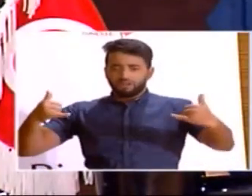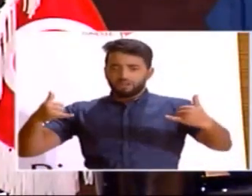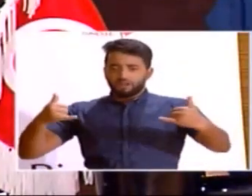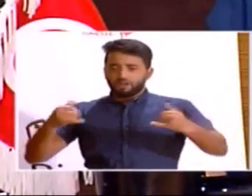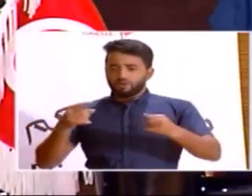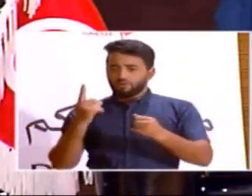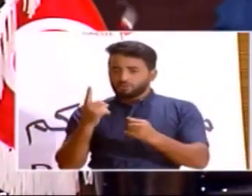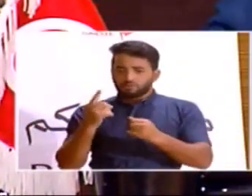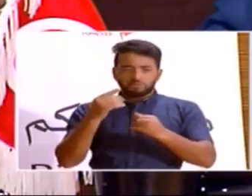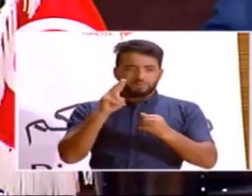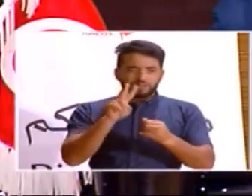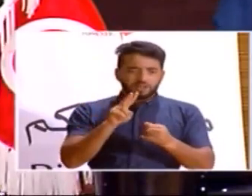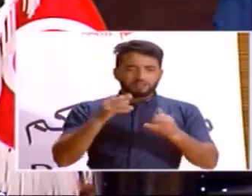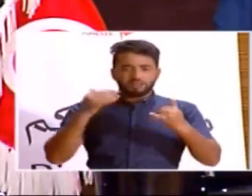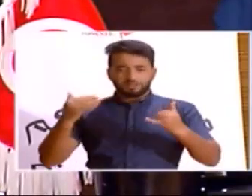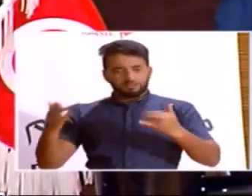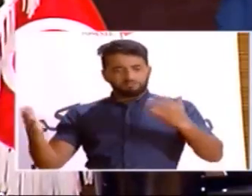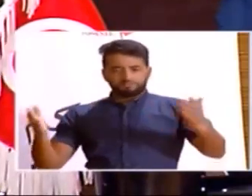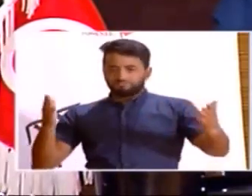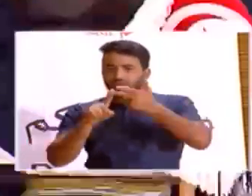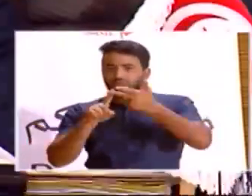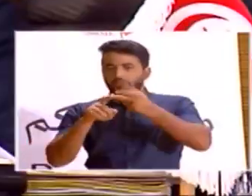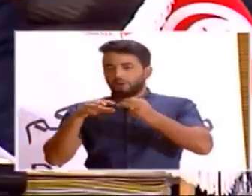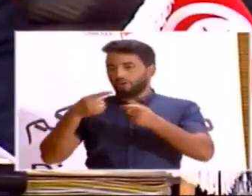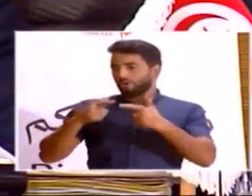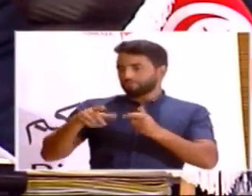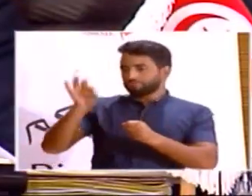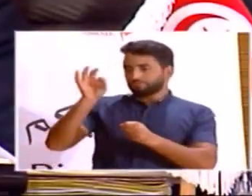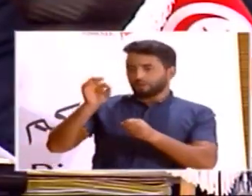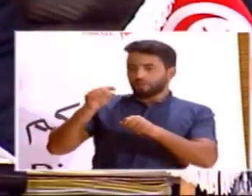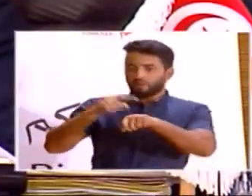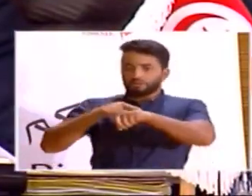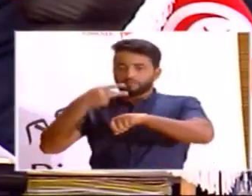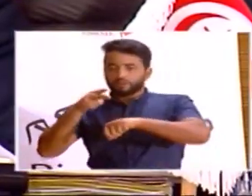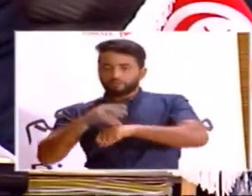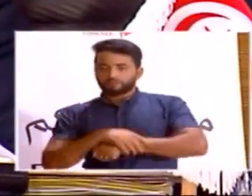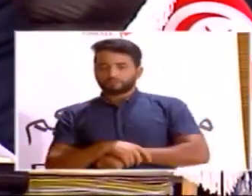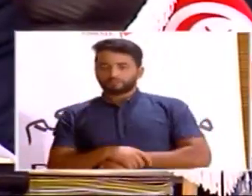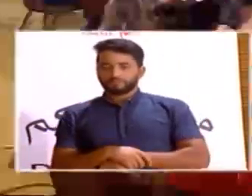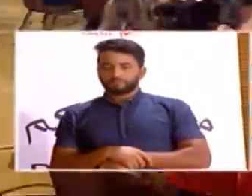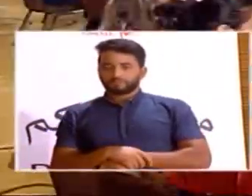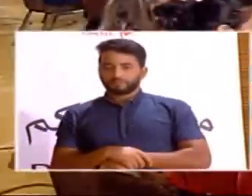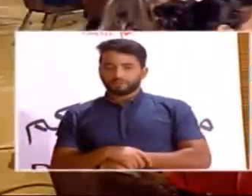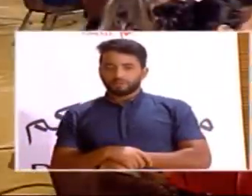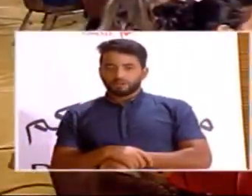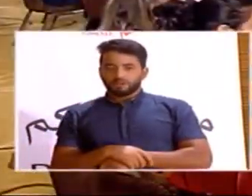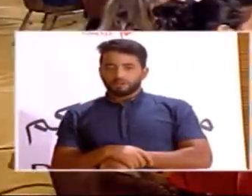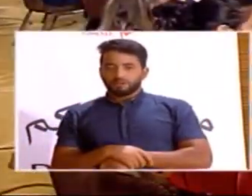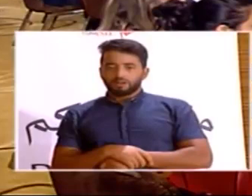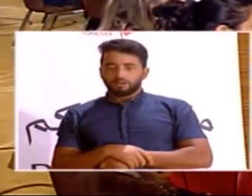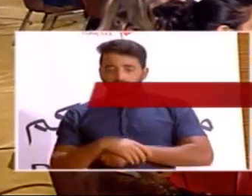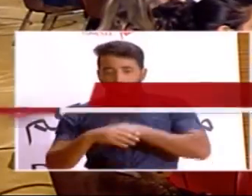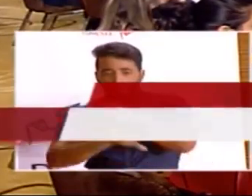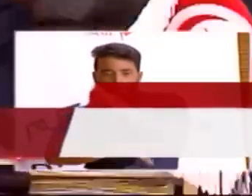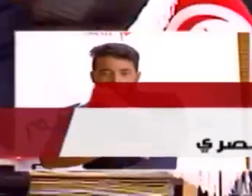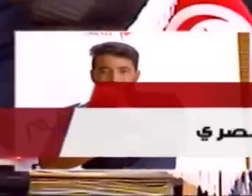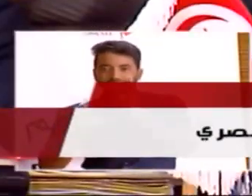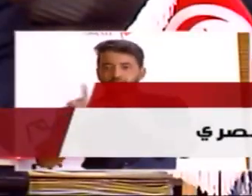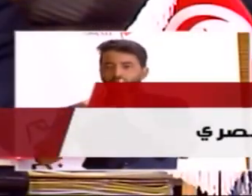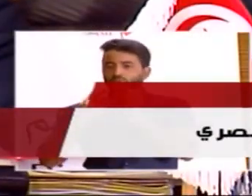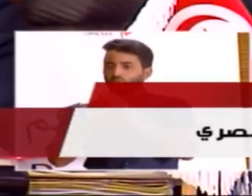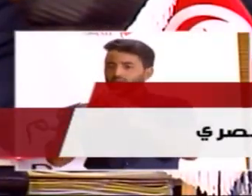نقاب الكاميرات او على اليمين او اليسار ال اه اعتمدنا الاعدام مبدا متعارف عليه في الدول الديمقراطيه